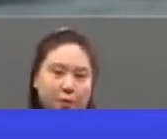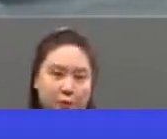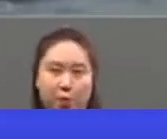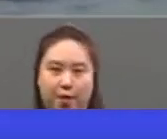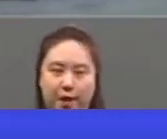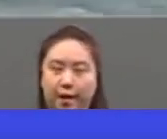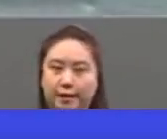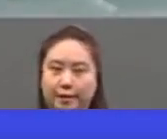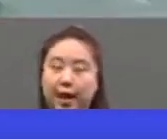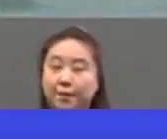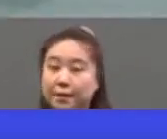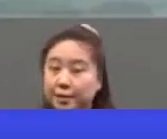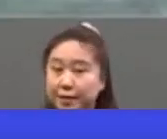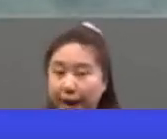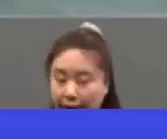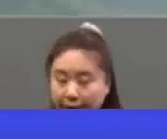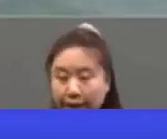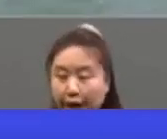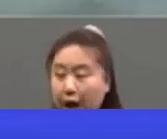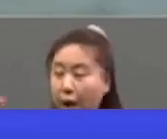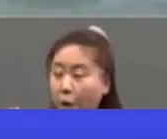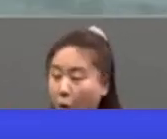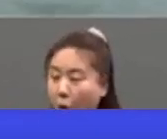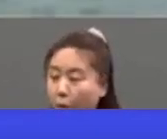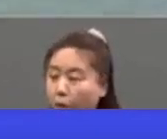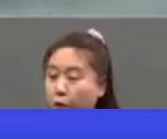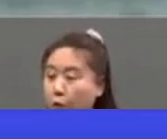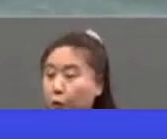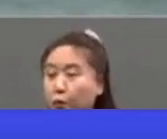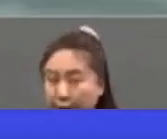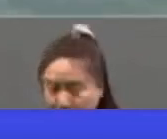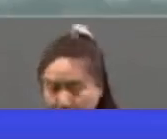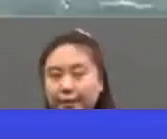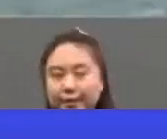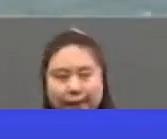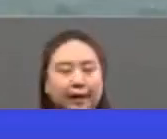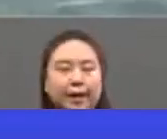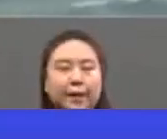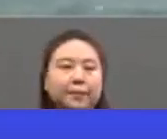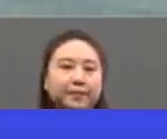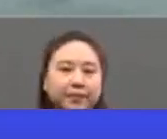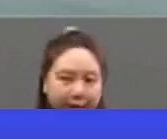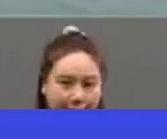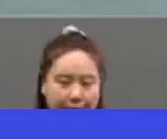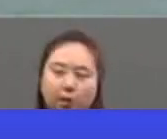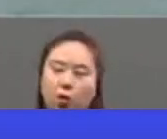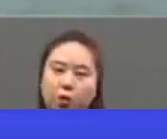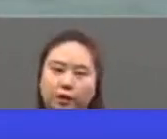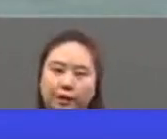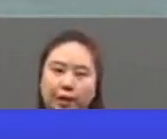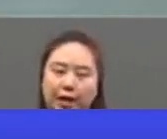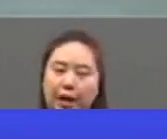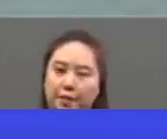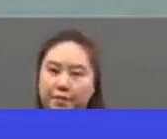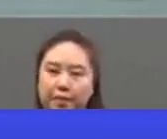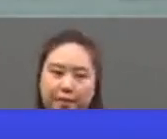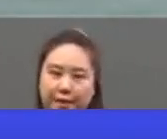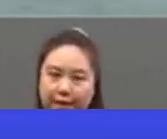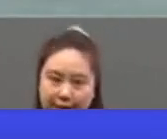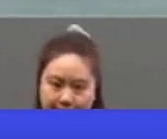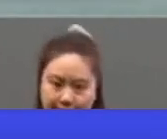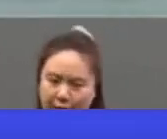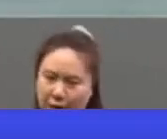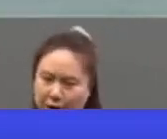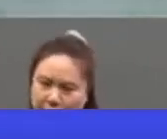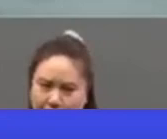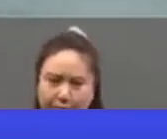ทนี้จรรยาบรรณนี้เนี่ยก็ได้ชื่นชมประเทศไทยรวมถึงมีองค์กรอิสระด้วยที่เกี่ยวข้องกับเรื่องของการป้องกัน